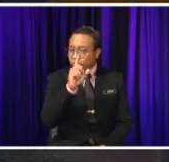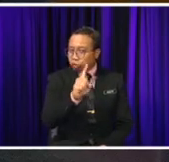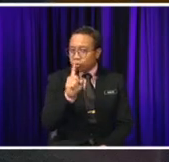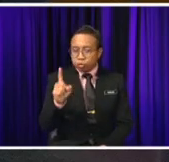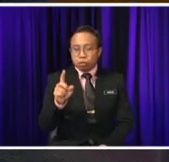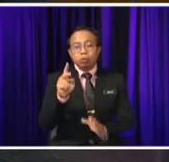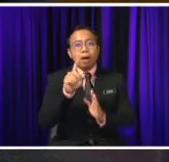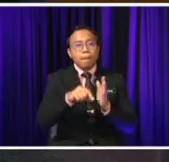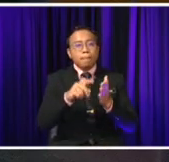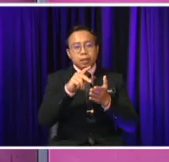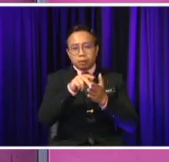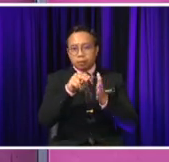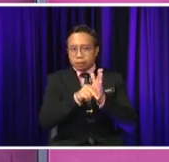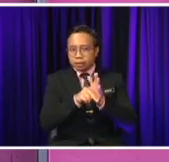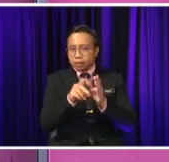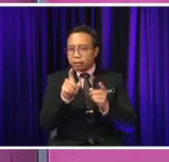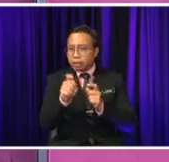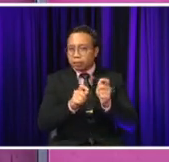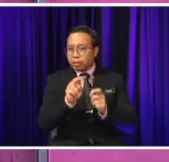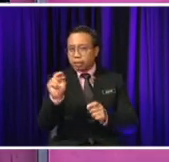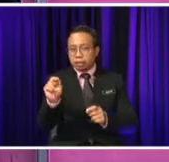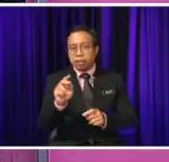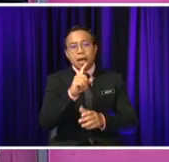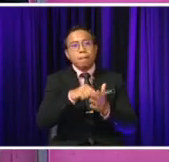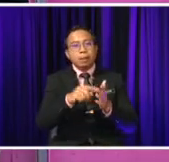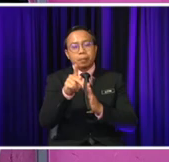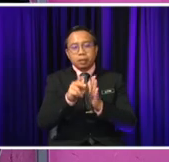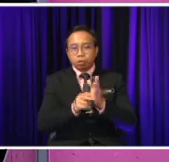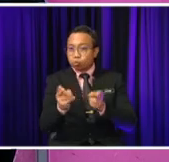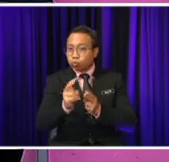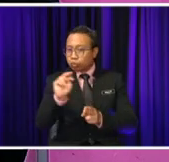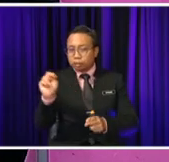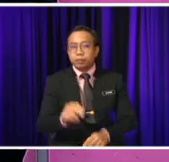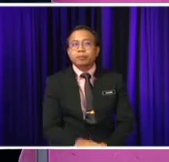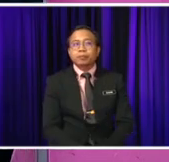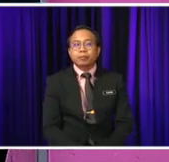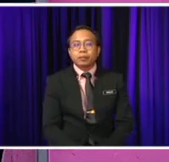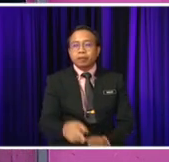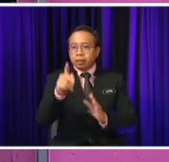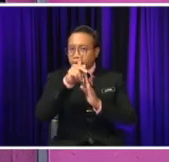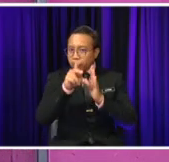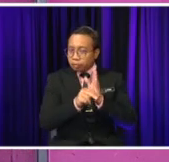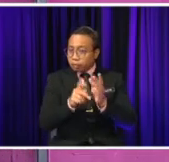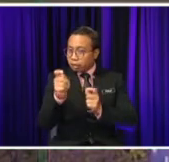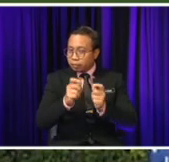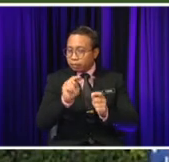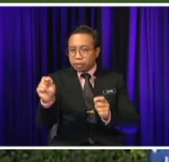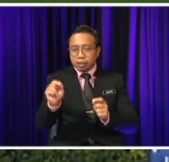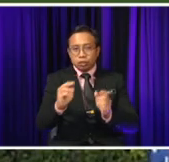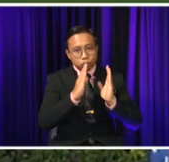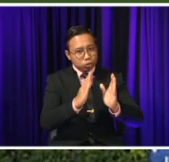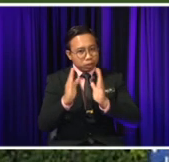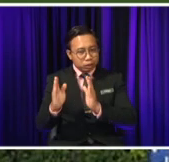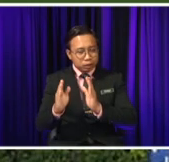ini pengurusan sebenarnya Jom kita tengok Apa maksud takbiran pentabiran adalah mengarahkan